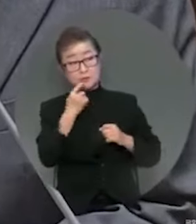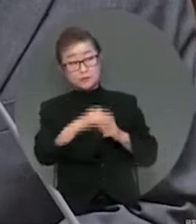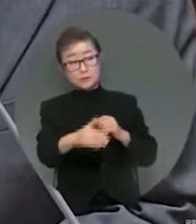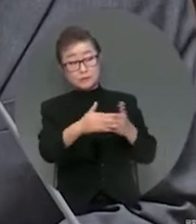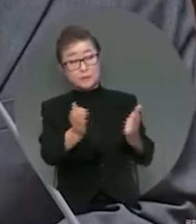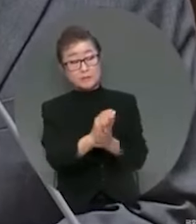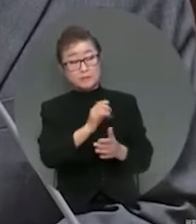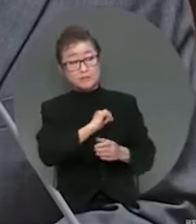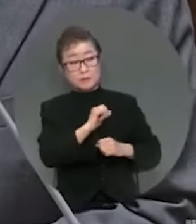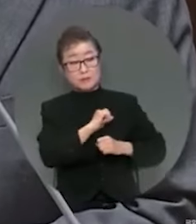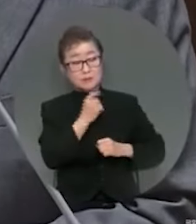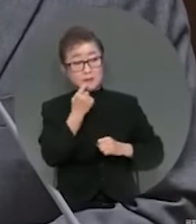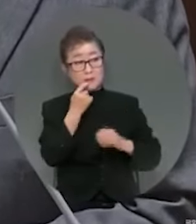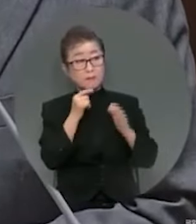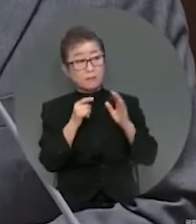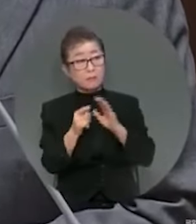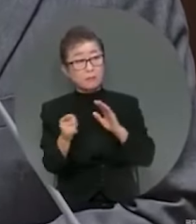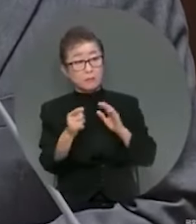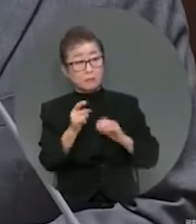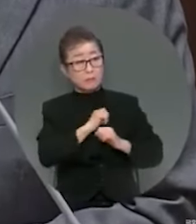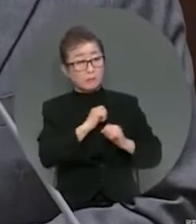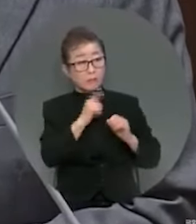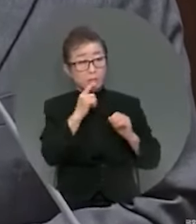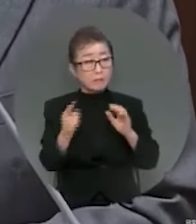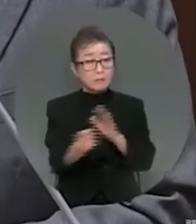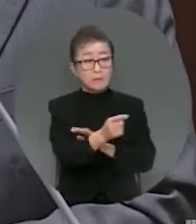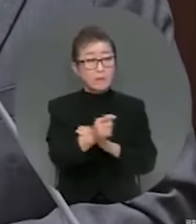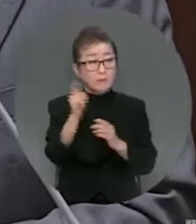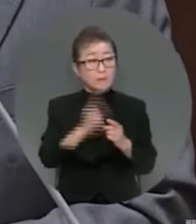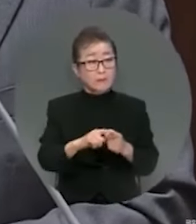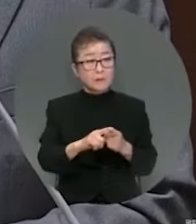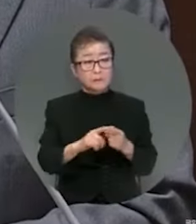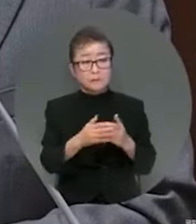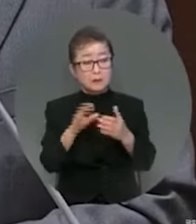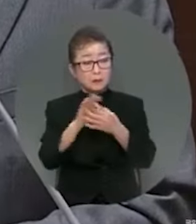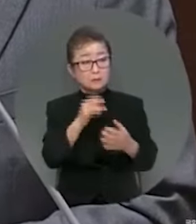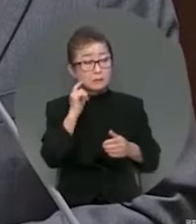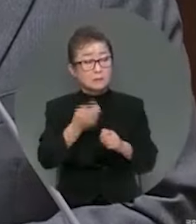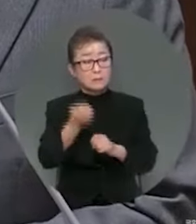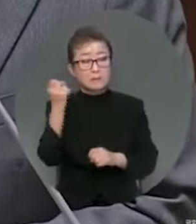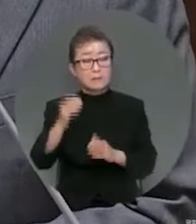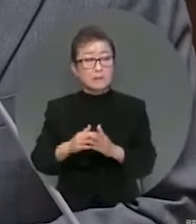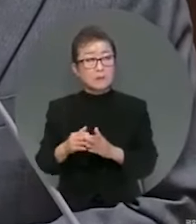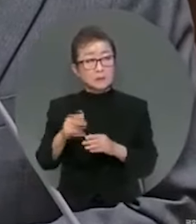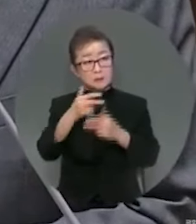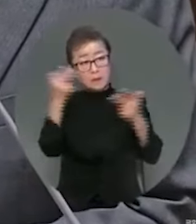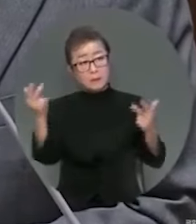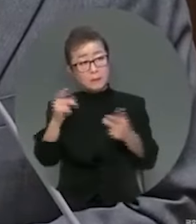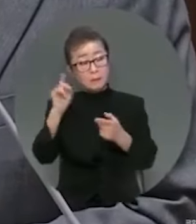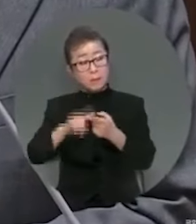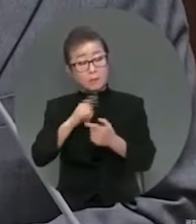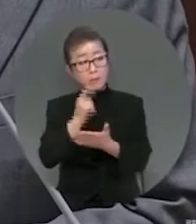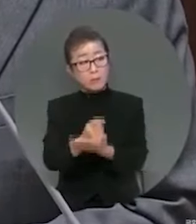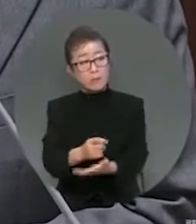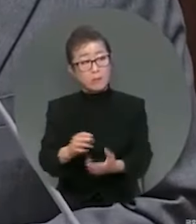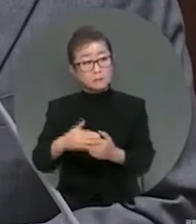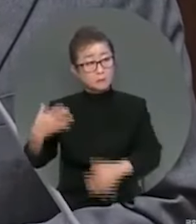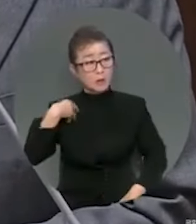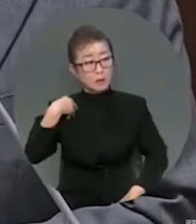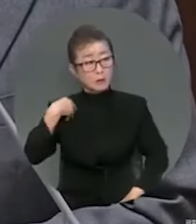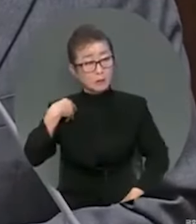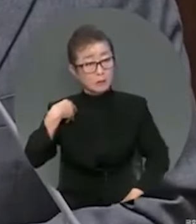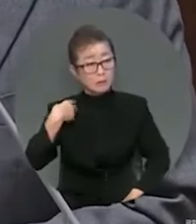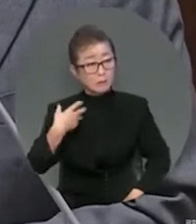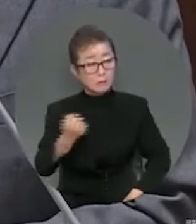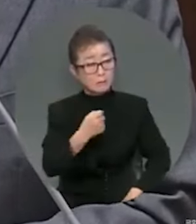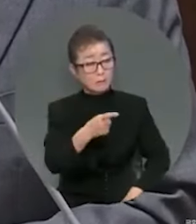보고 있습니다. 이재명 대표의 사법 의식과 법적 책임을 정부의 정치적 탄압처럼